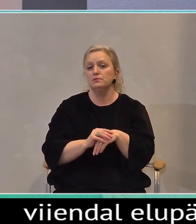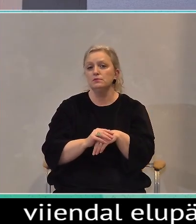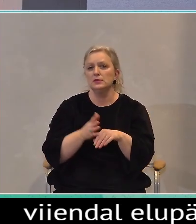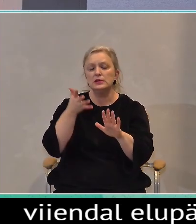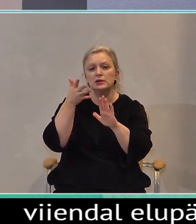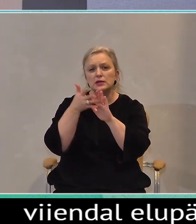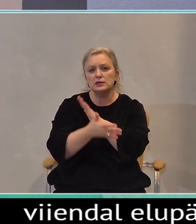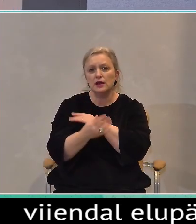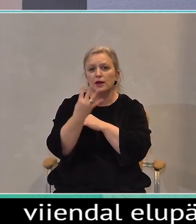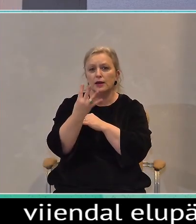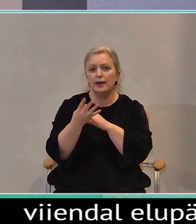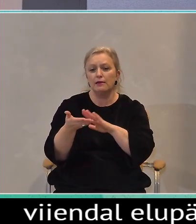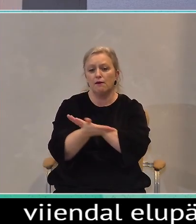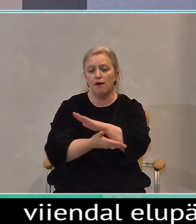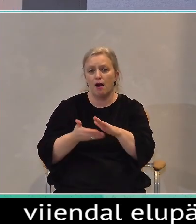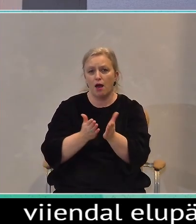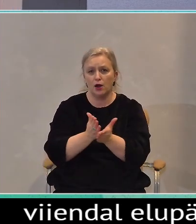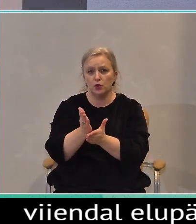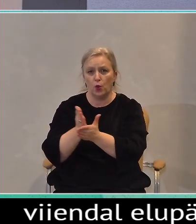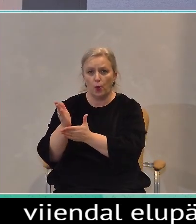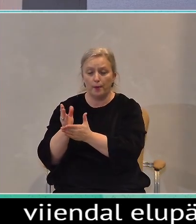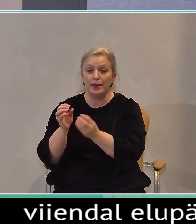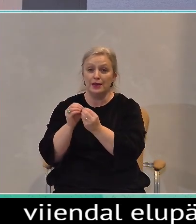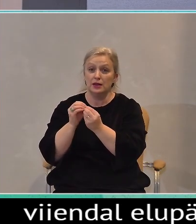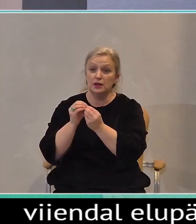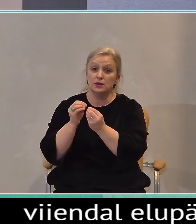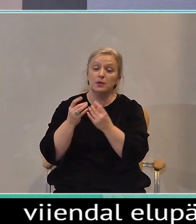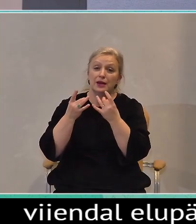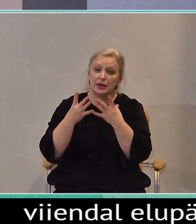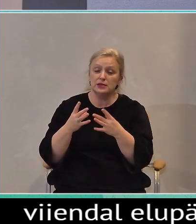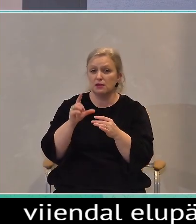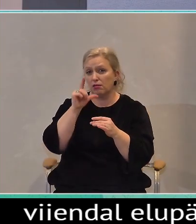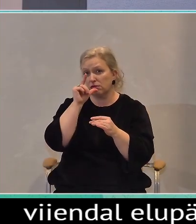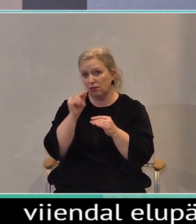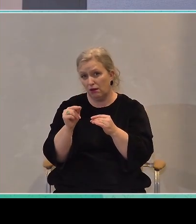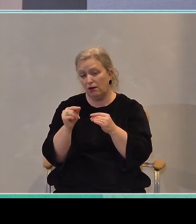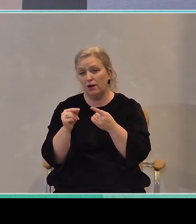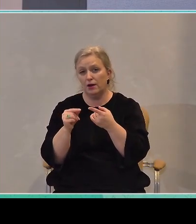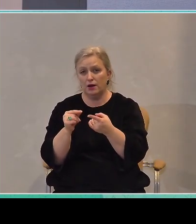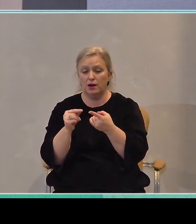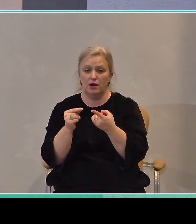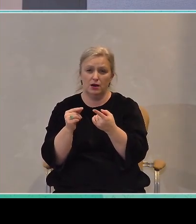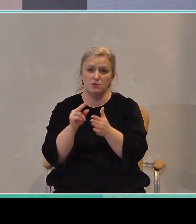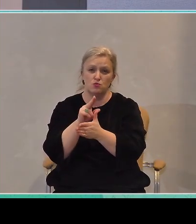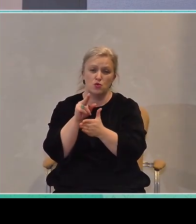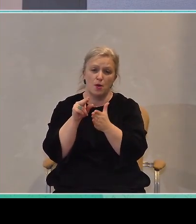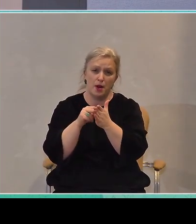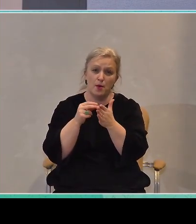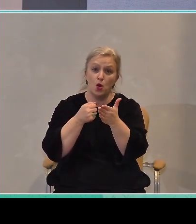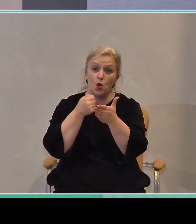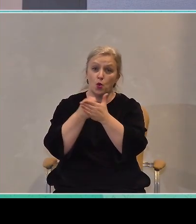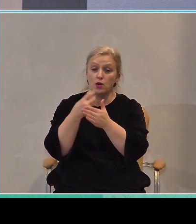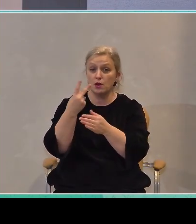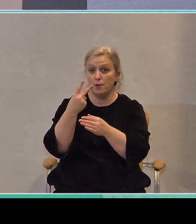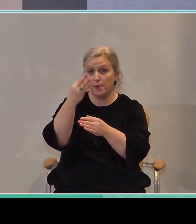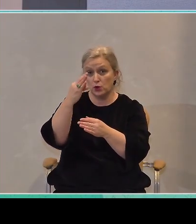sisaldab 4 suurt alatüüpi. Kõige sagedamini esineb lihtsat epidermolüüsi, kuni